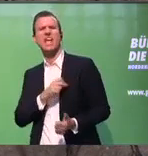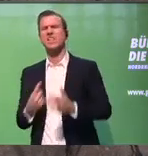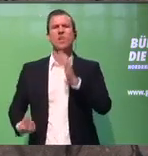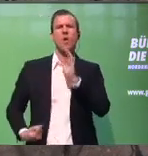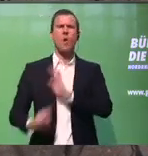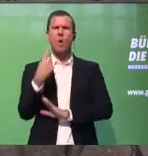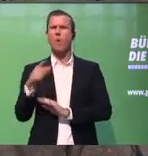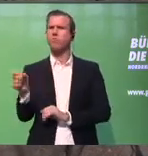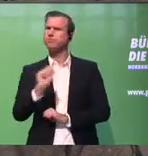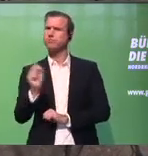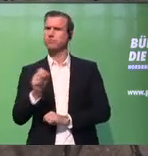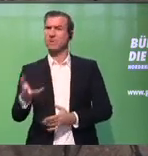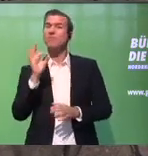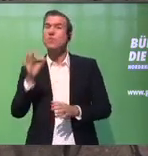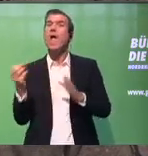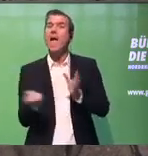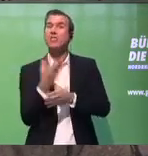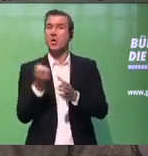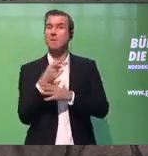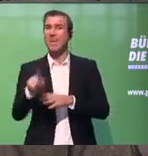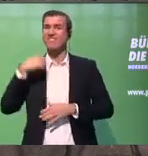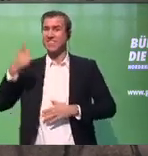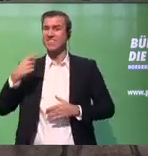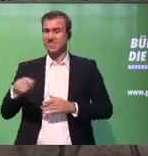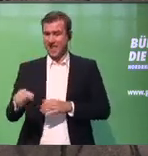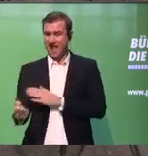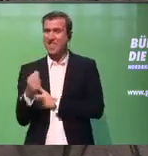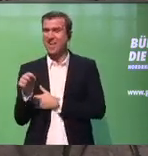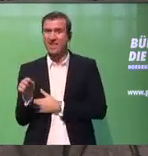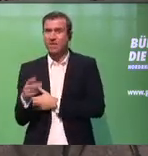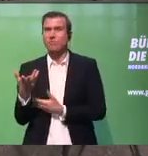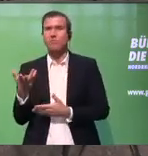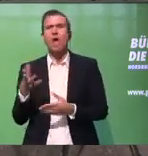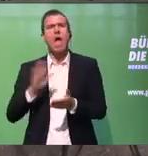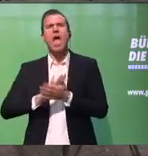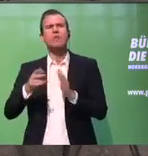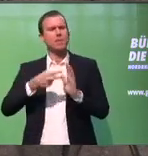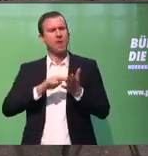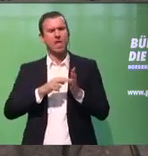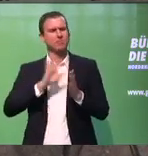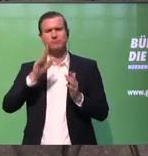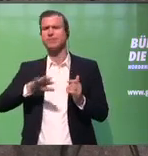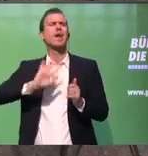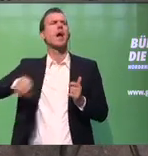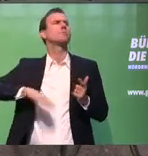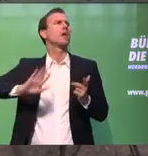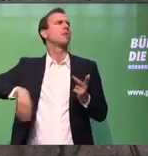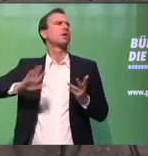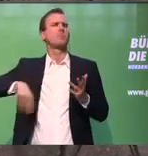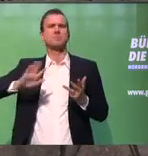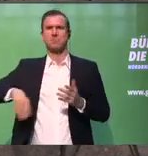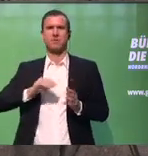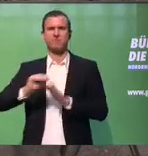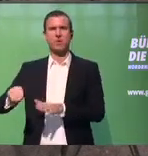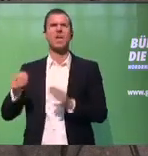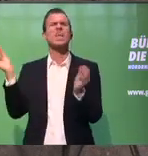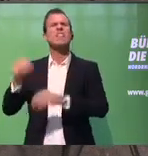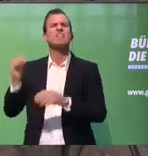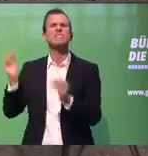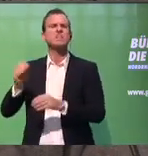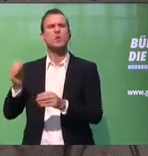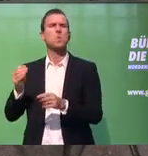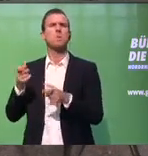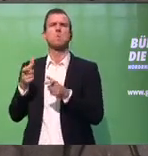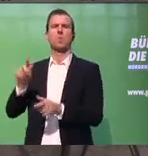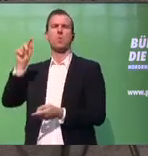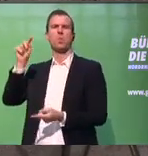die effizienteste Energieform bei den Erneuerbaren, werden hier Planungssicherheiten genommen, Investitionen